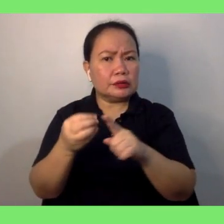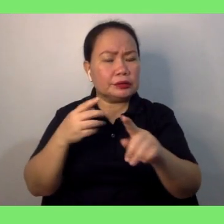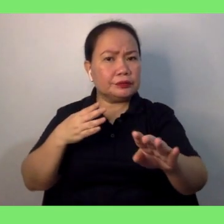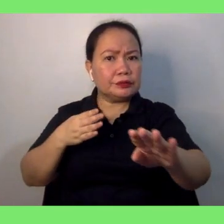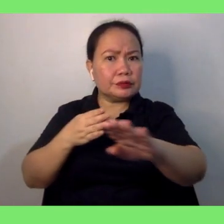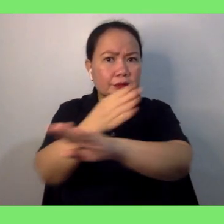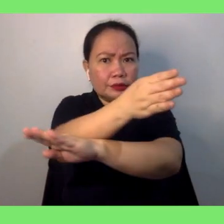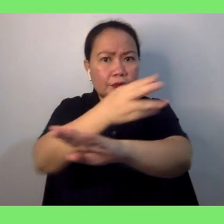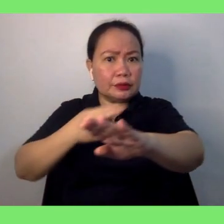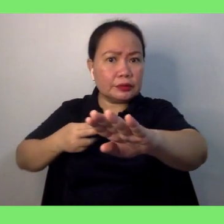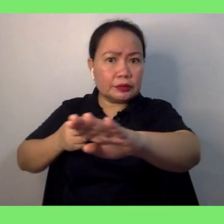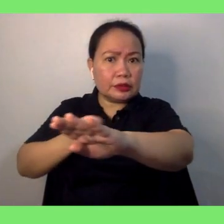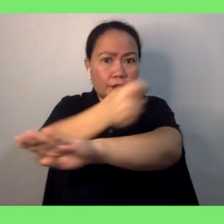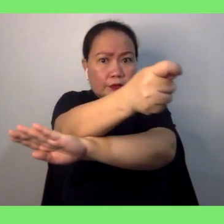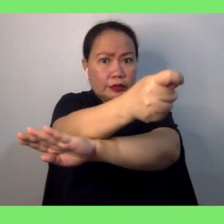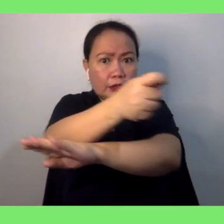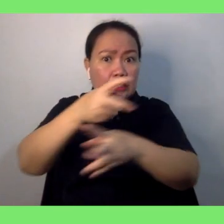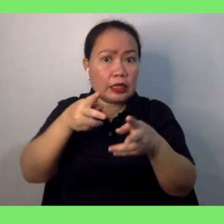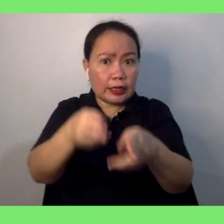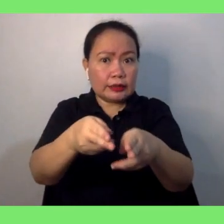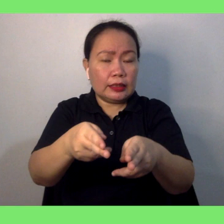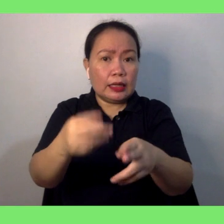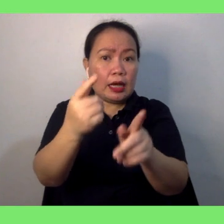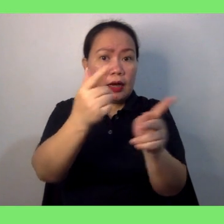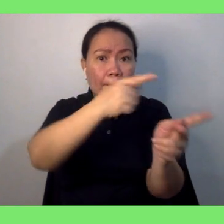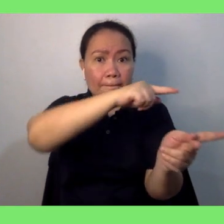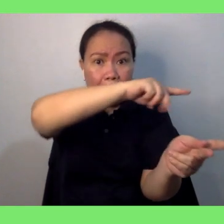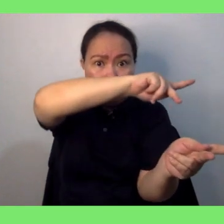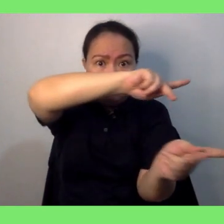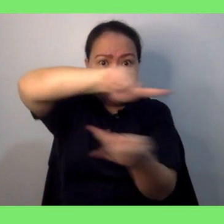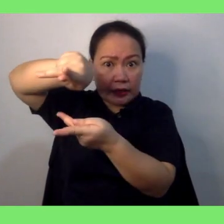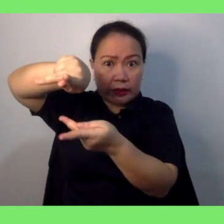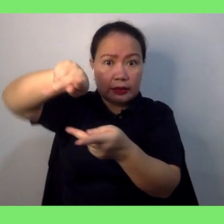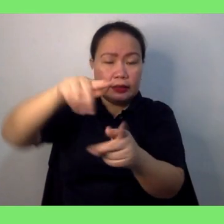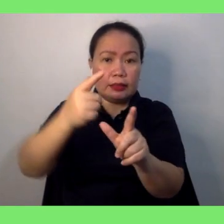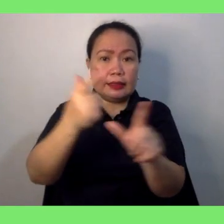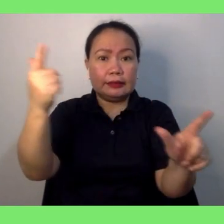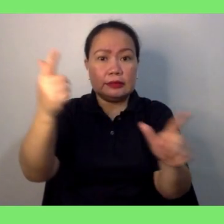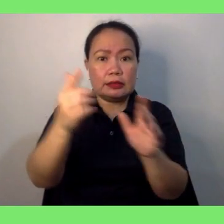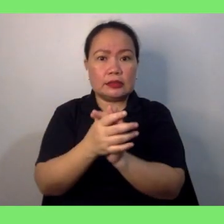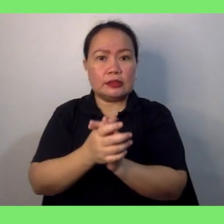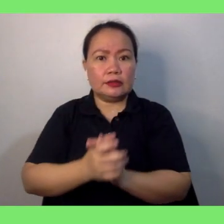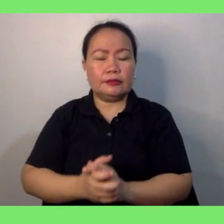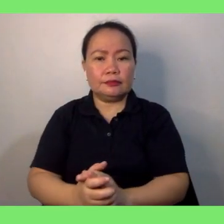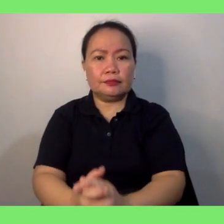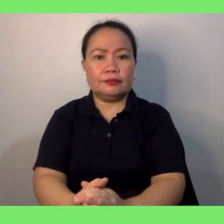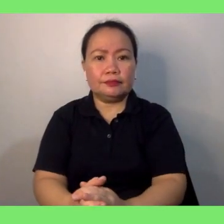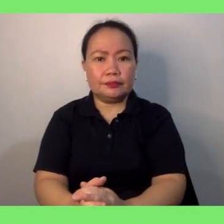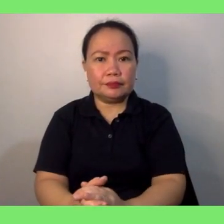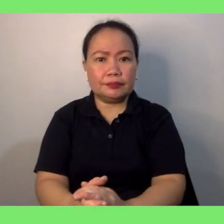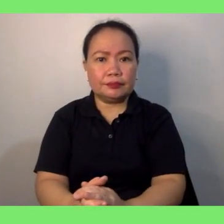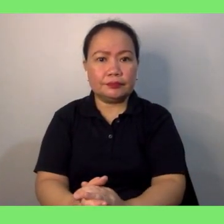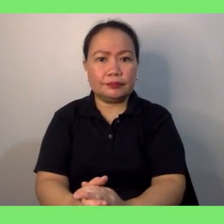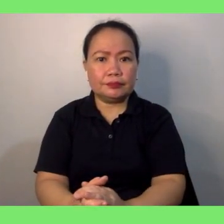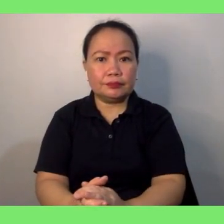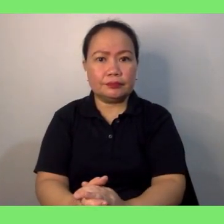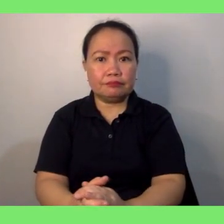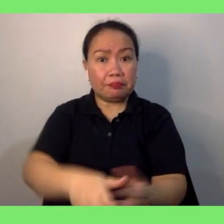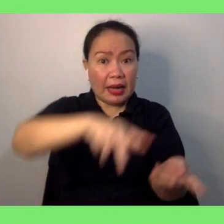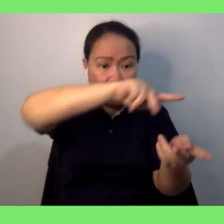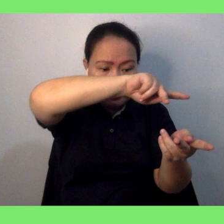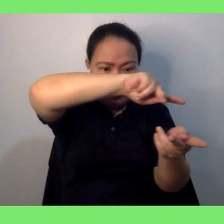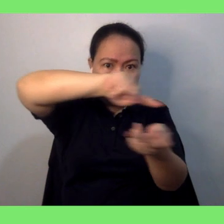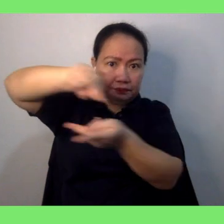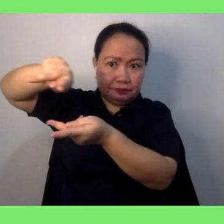transversal natin ay parallel line? So, kagaya nito, hindi na lang siya basta two coplanar lines eh. Okay? Ang kinat niya na